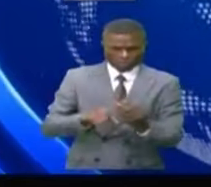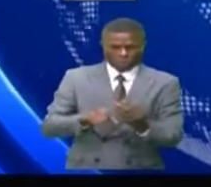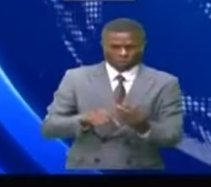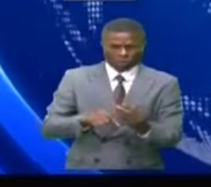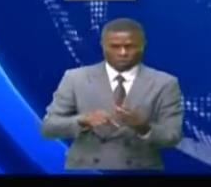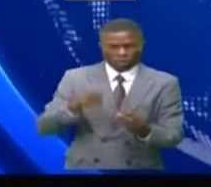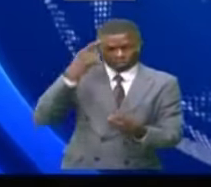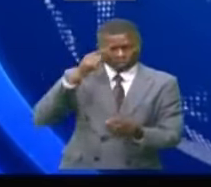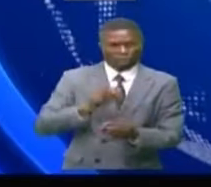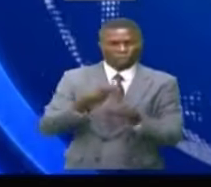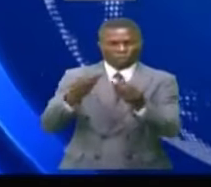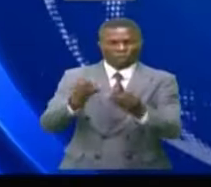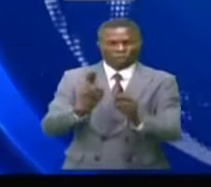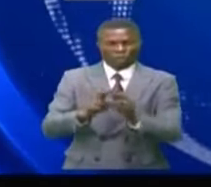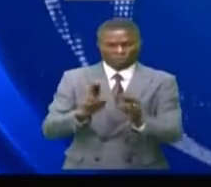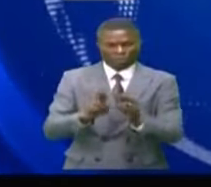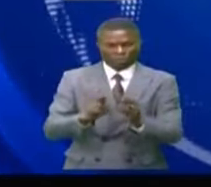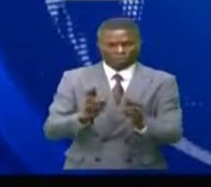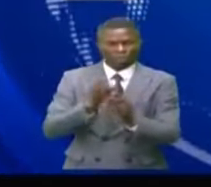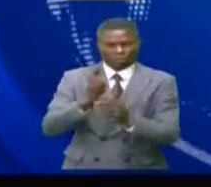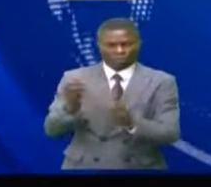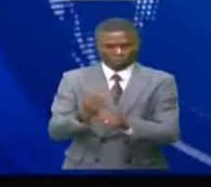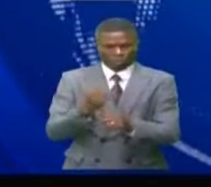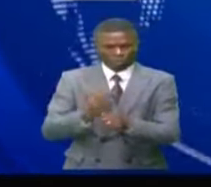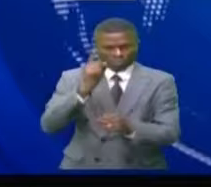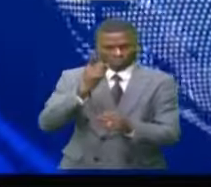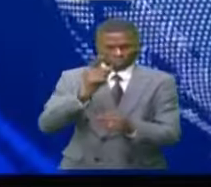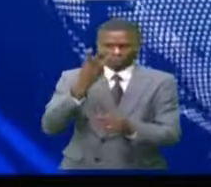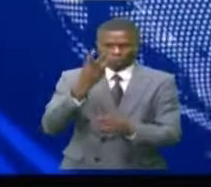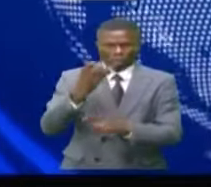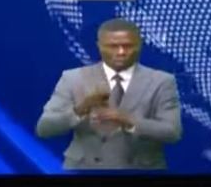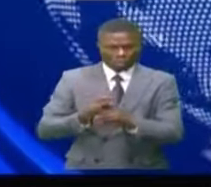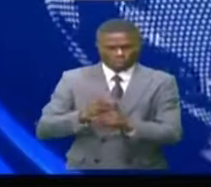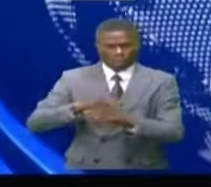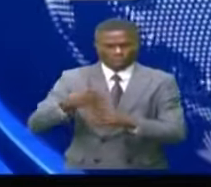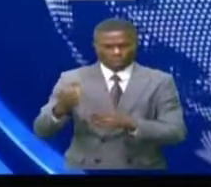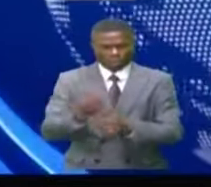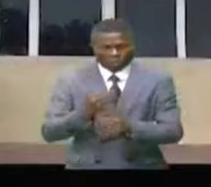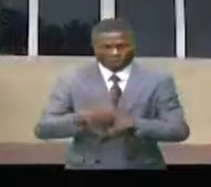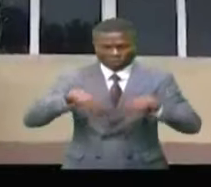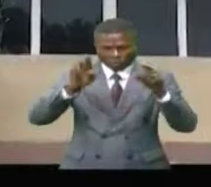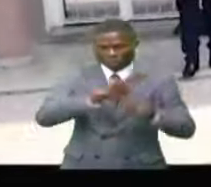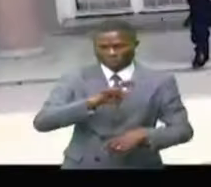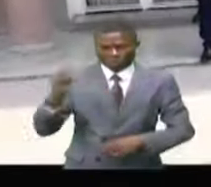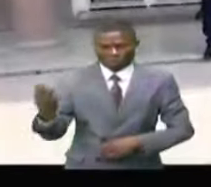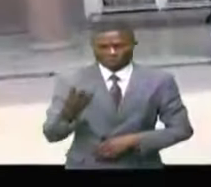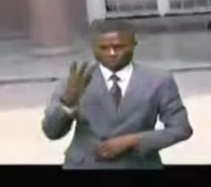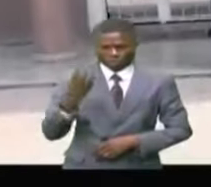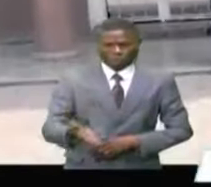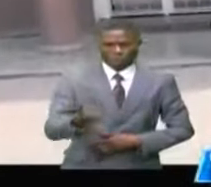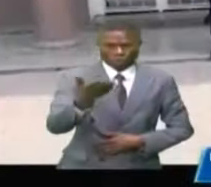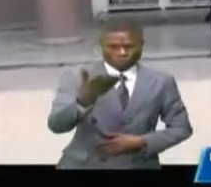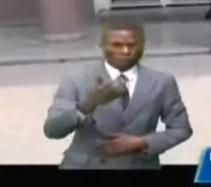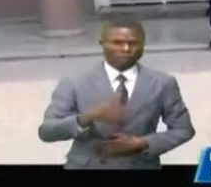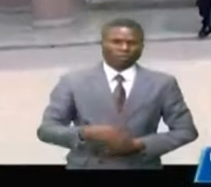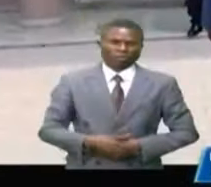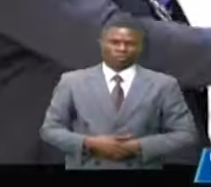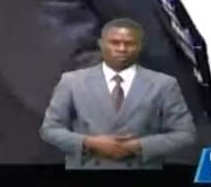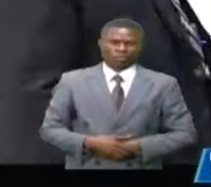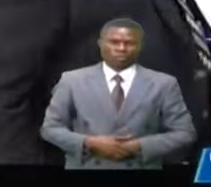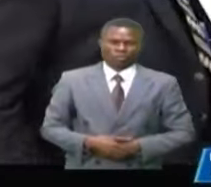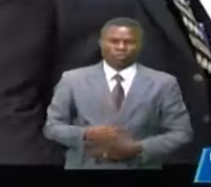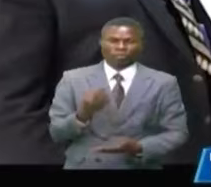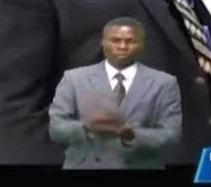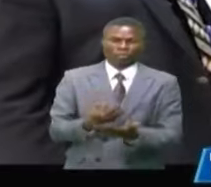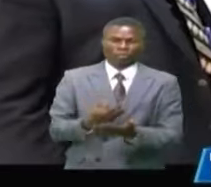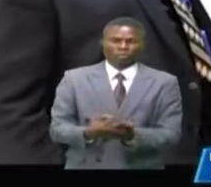son rapport d'exécution au premier semestre de son budget de l'exercice 2023. Koubélé, ministre provincial des Finances